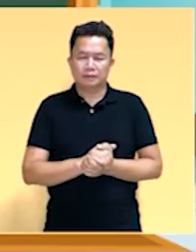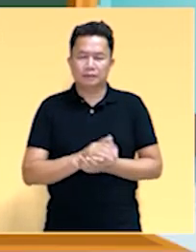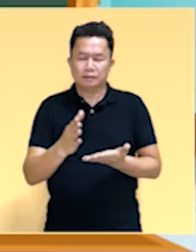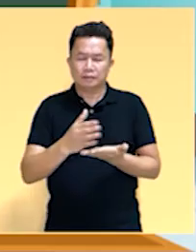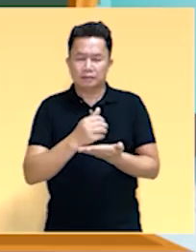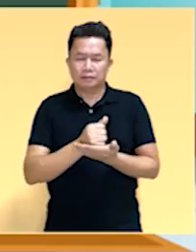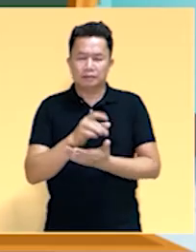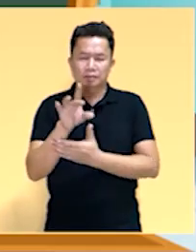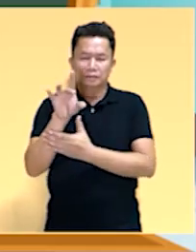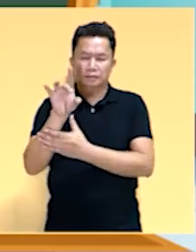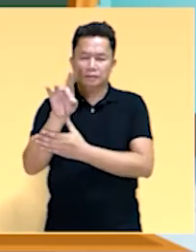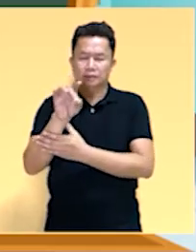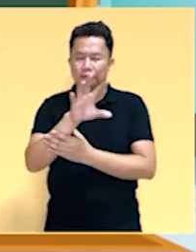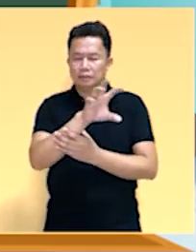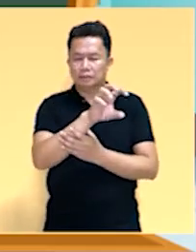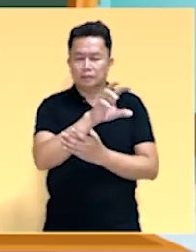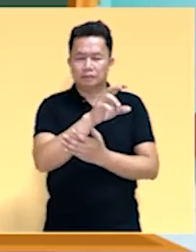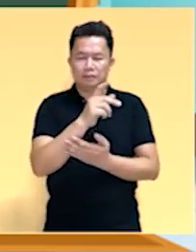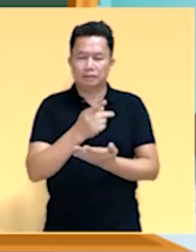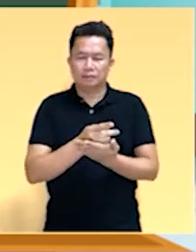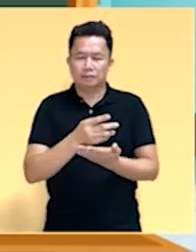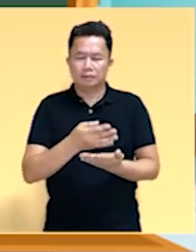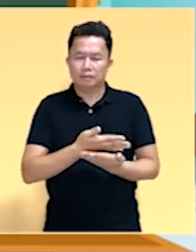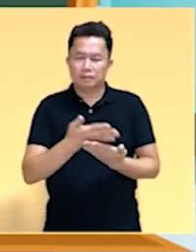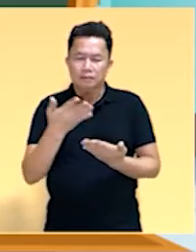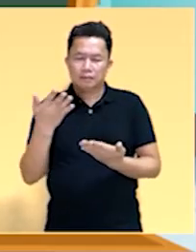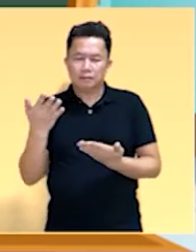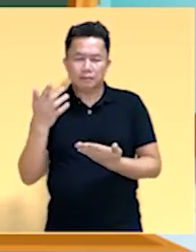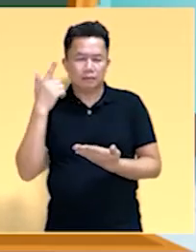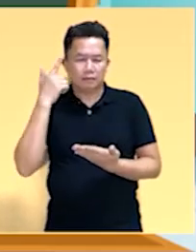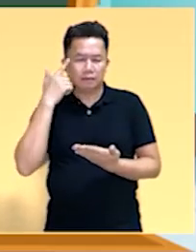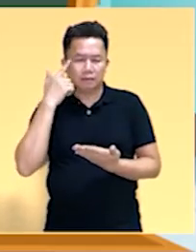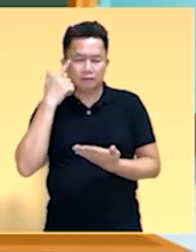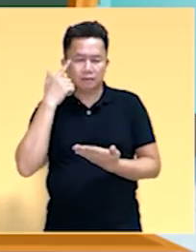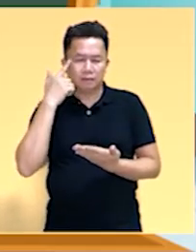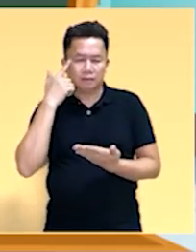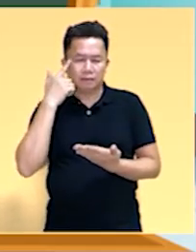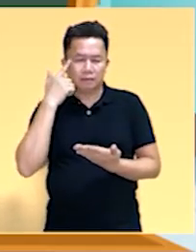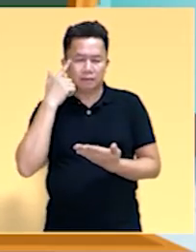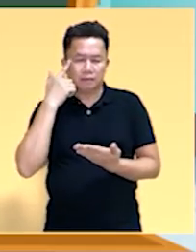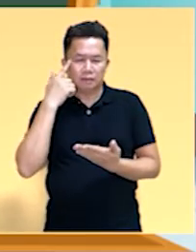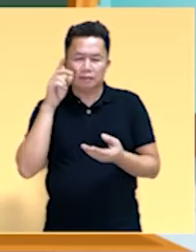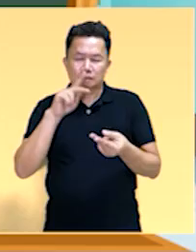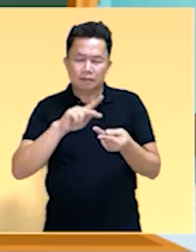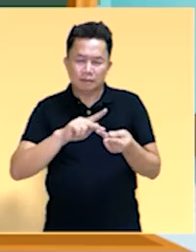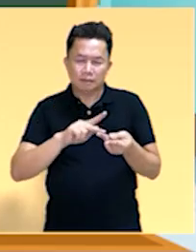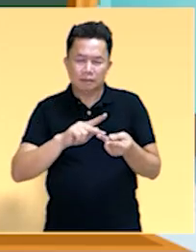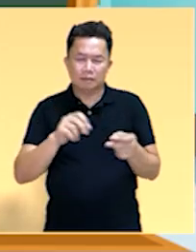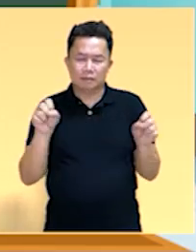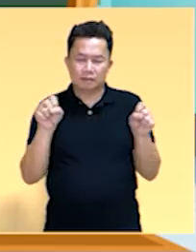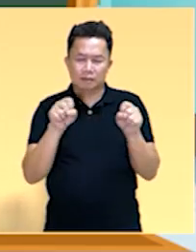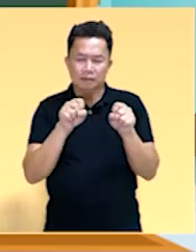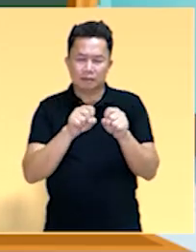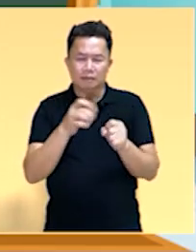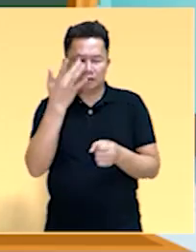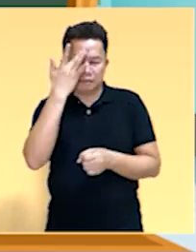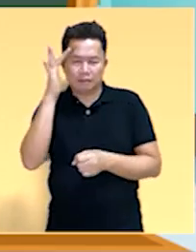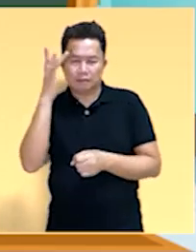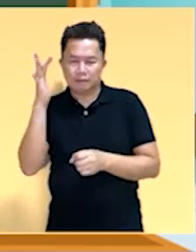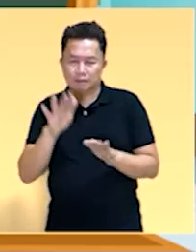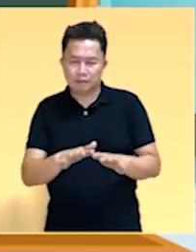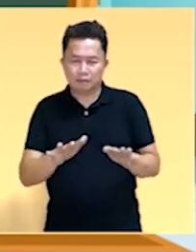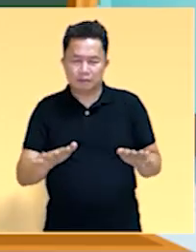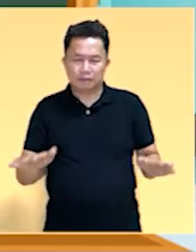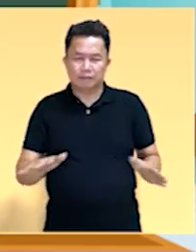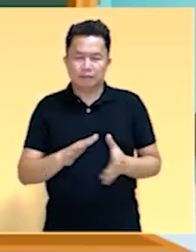Sa halagang 815 pesos nga, nabili ni Glyza ang pares ng sapatos. Ang uhusay